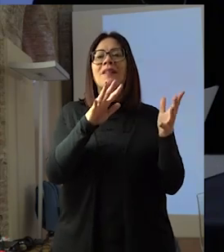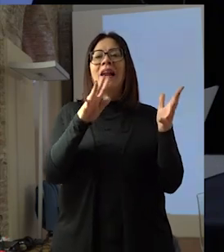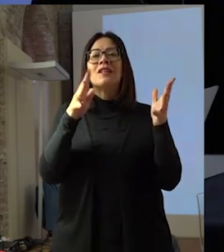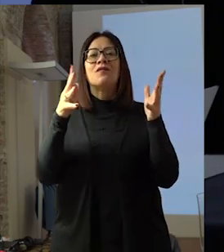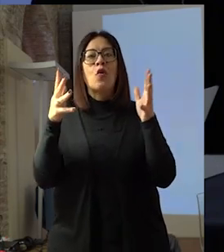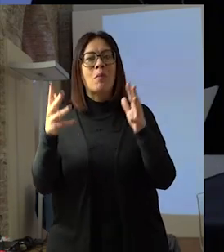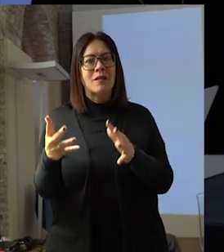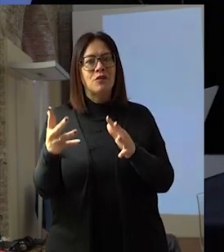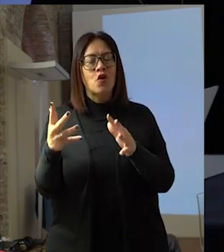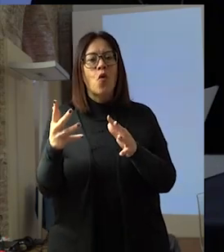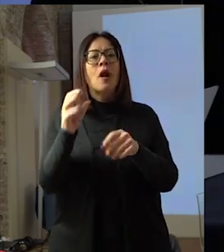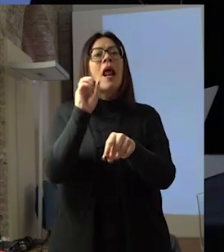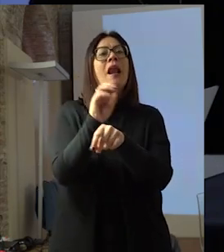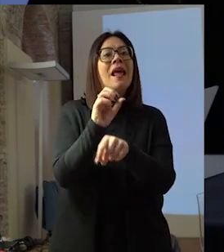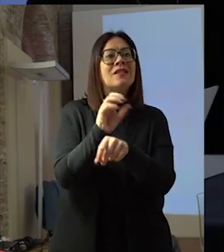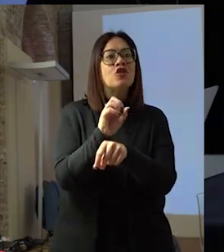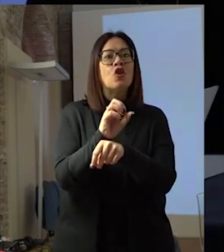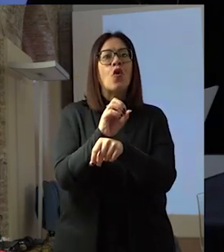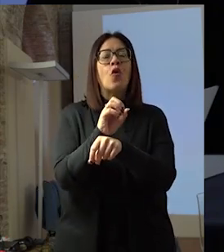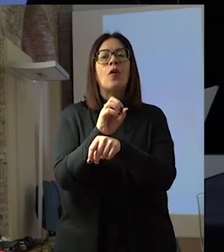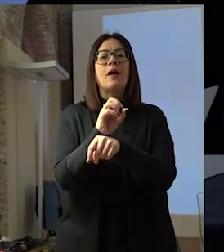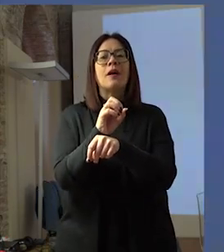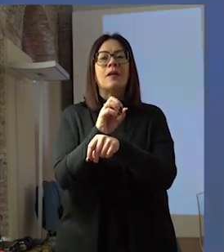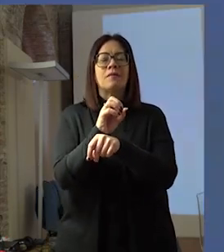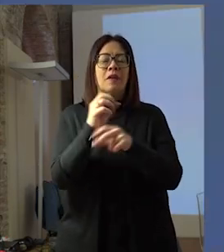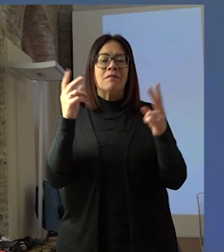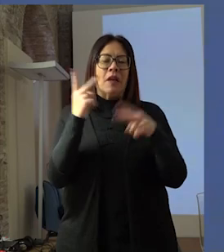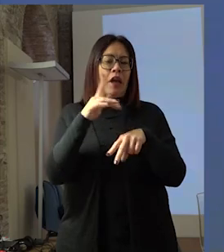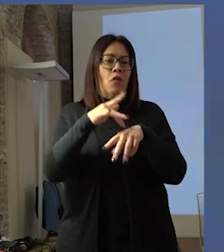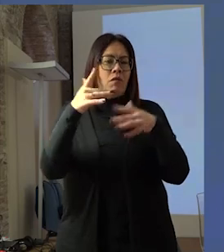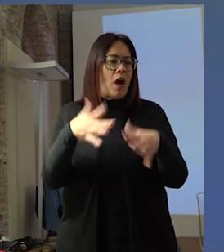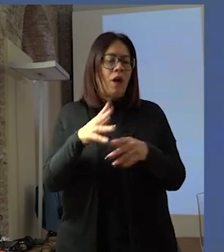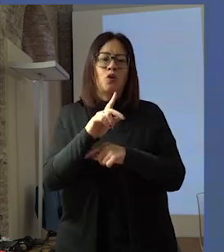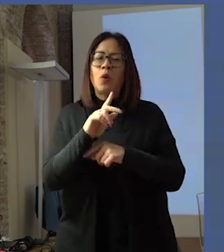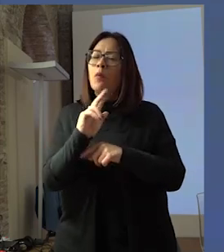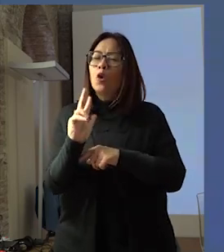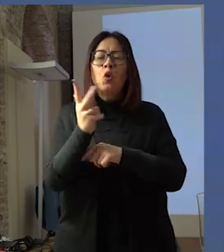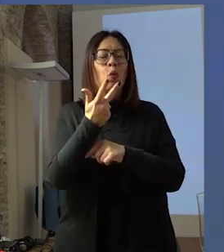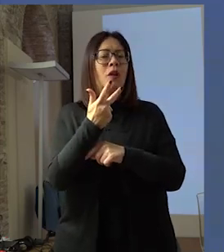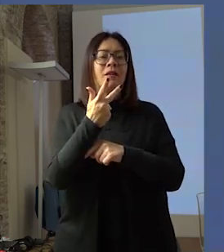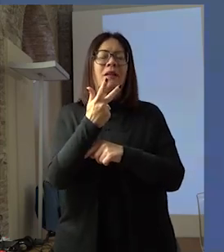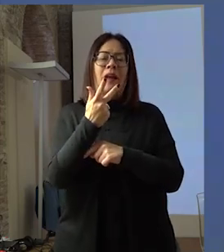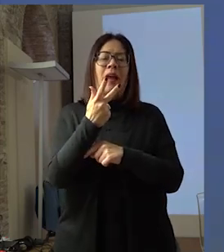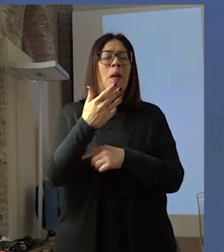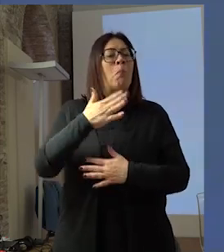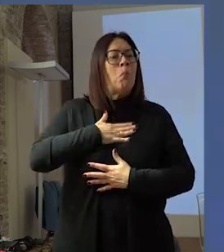trasformazione, lezione. E questo Luca è stato per tutti noi, per me in